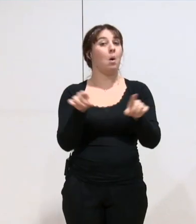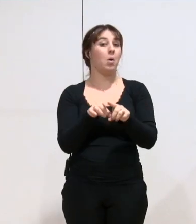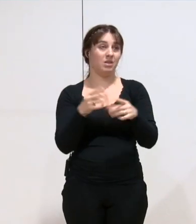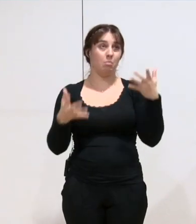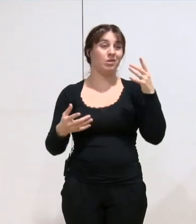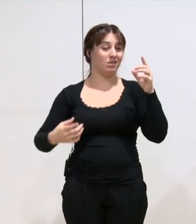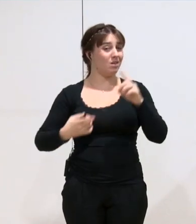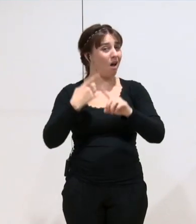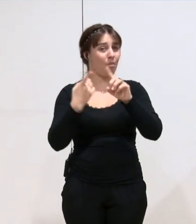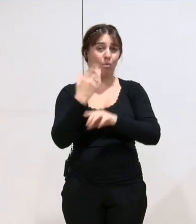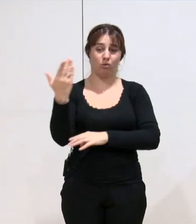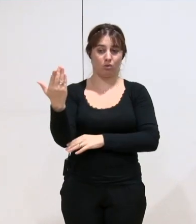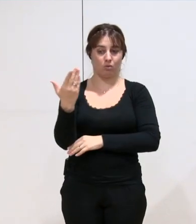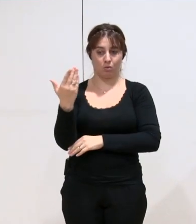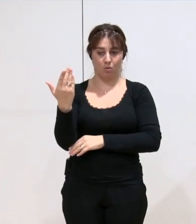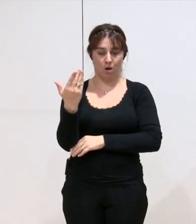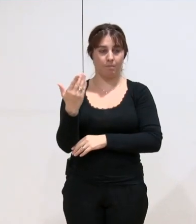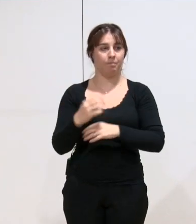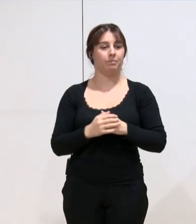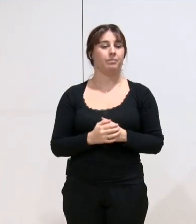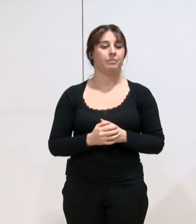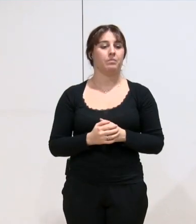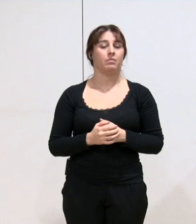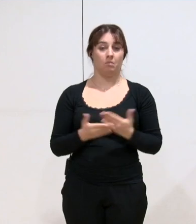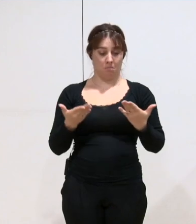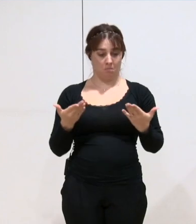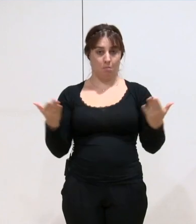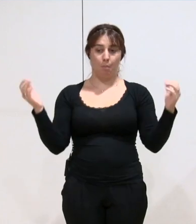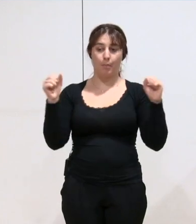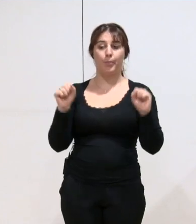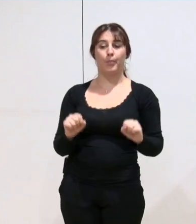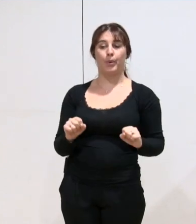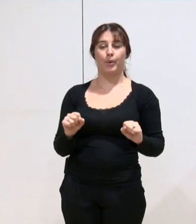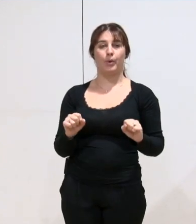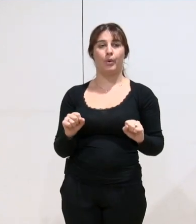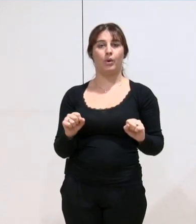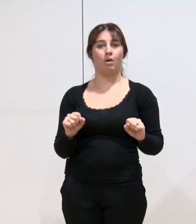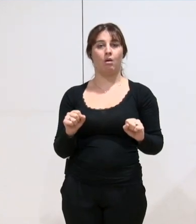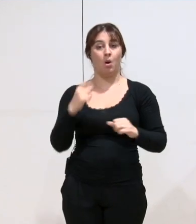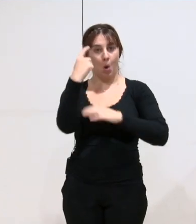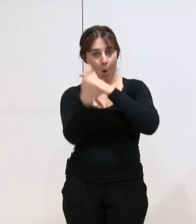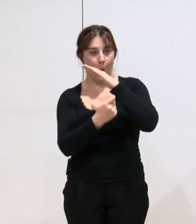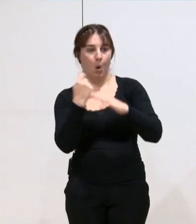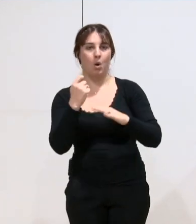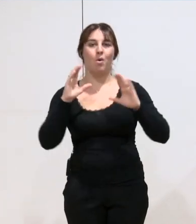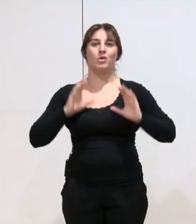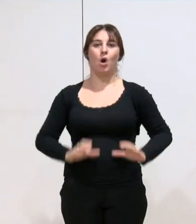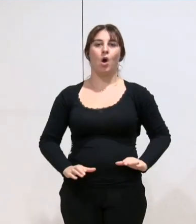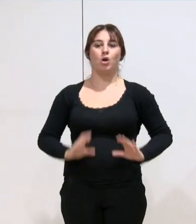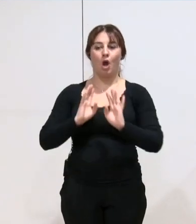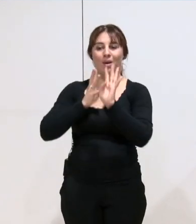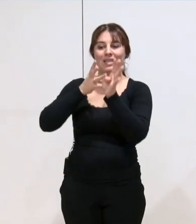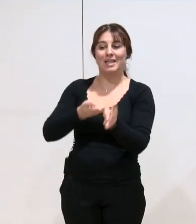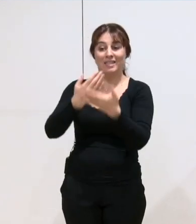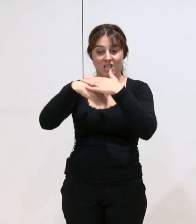important à noter aujourd'hui, la possibilité du retour des clubs cyclistes dans le Palais